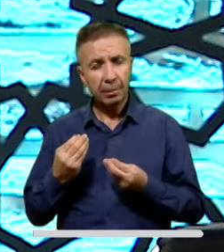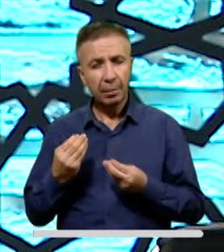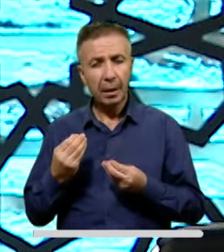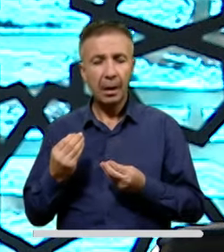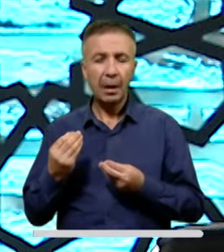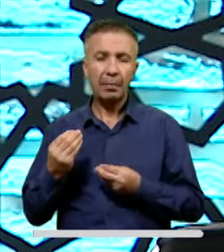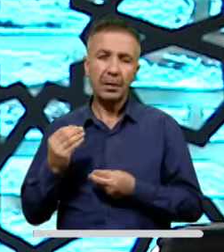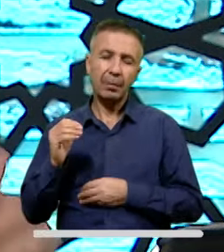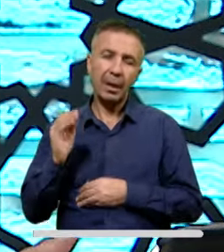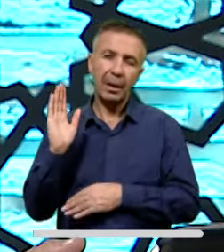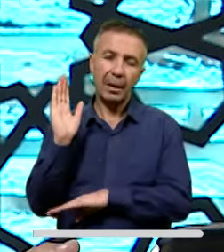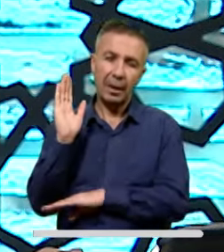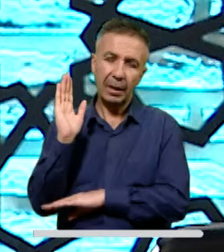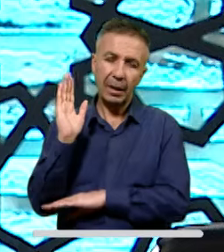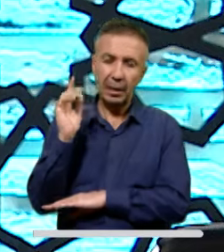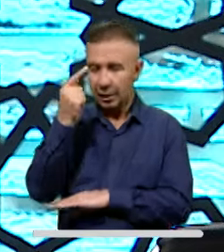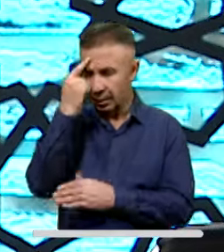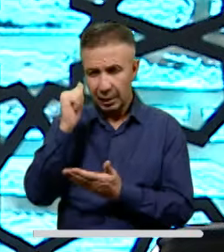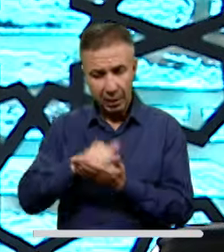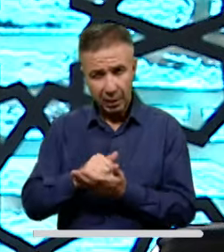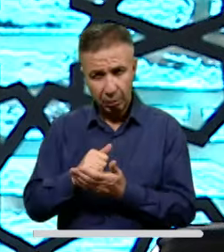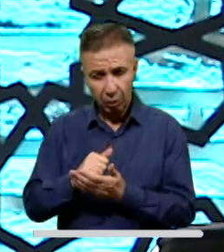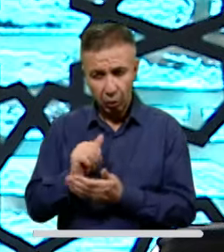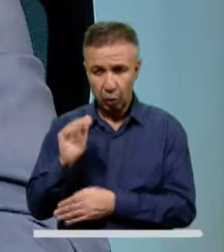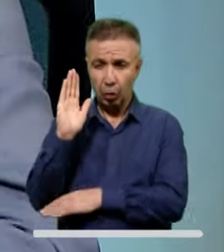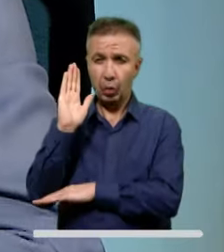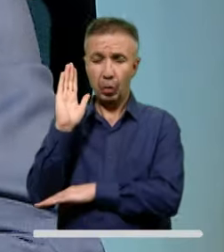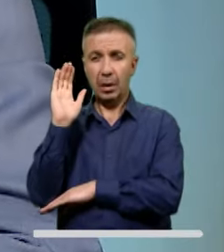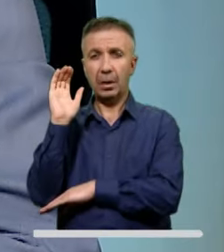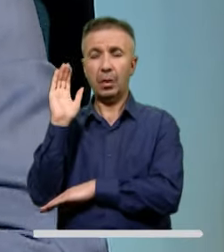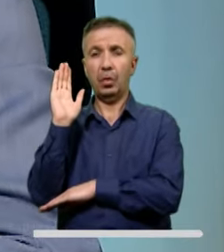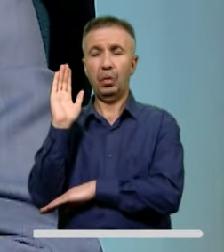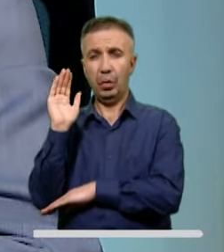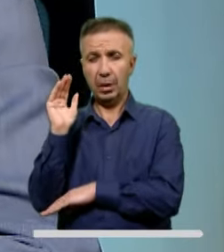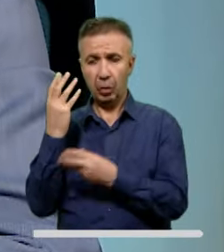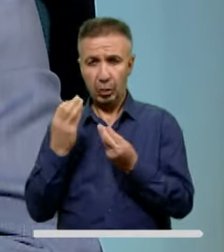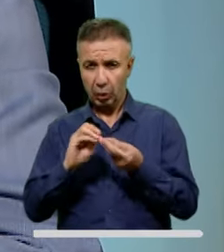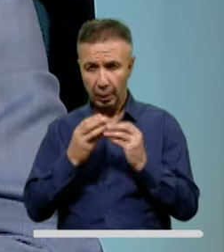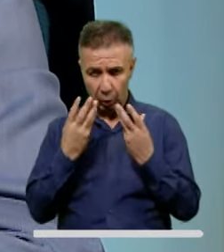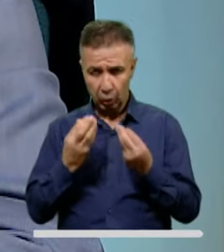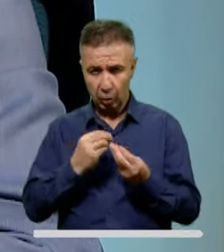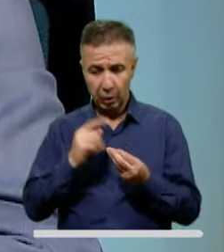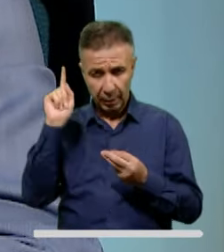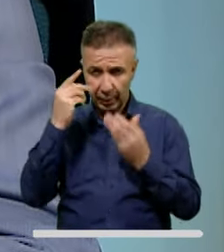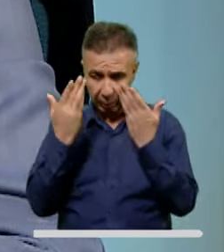rükudan daha yüksekte kalıyor. Bu bir problem olur mu? dedi. Evet. Bismillahirrahmanirrahim.